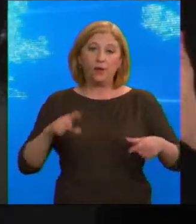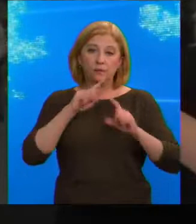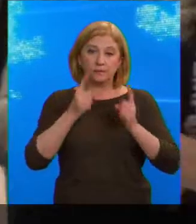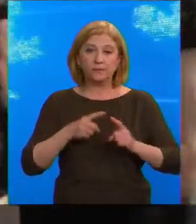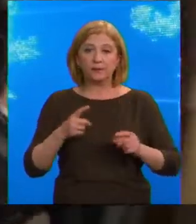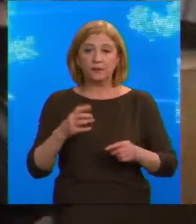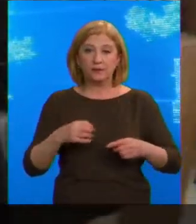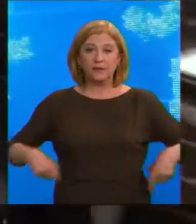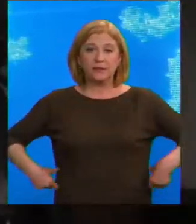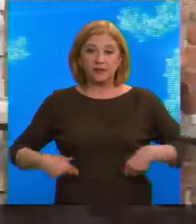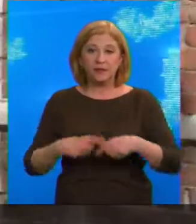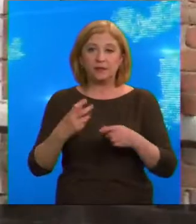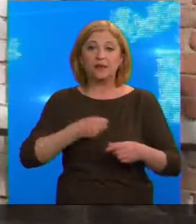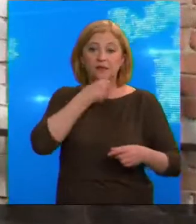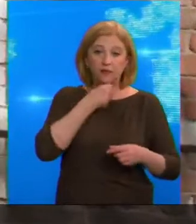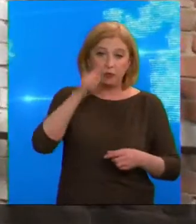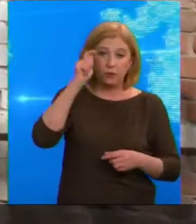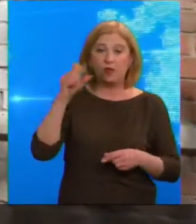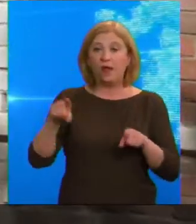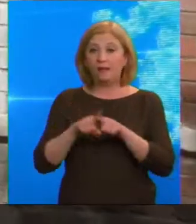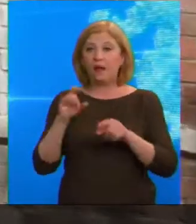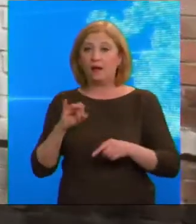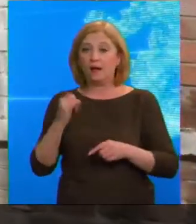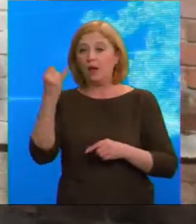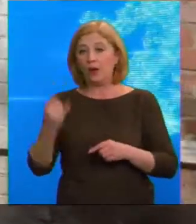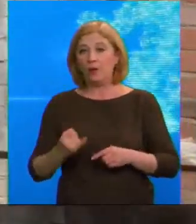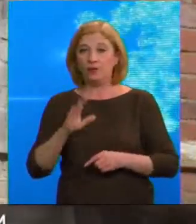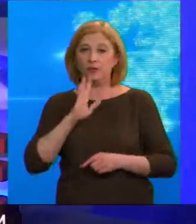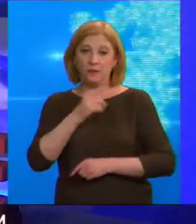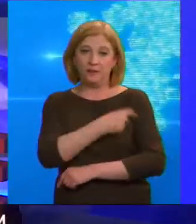Ремень затягивается как на поясе взрослого мужчины, так и на талии худенькой медсестры.